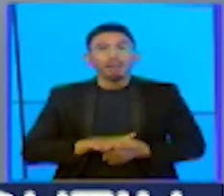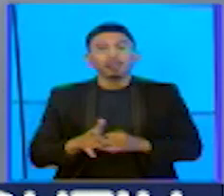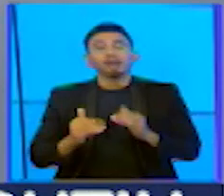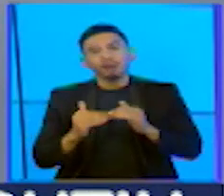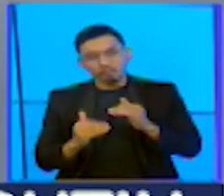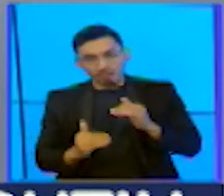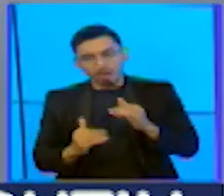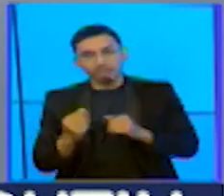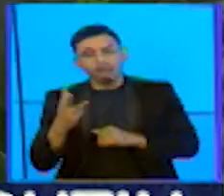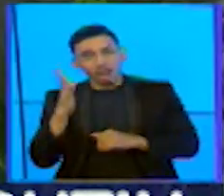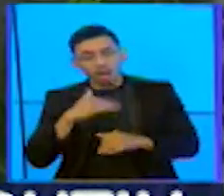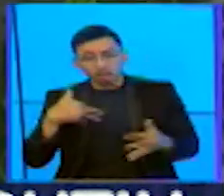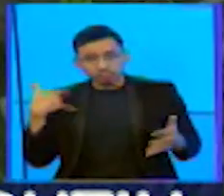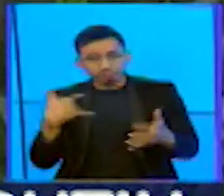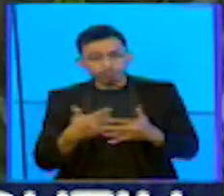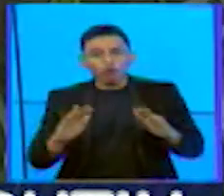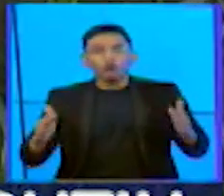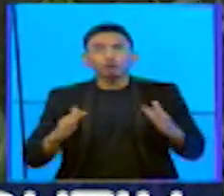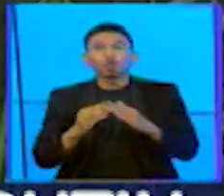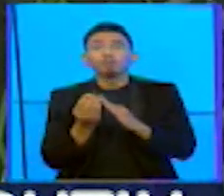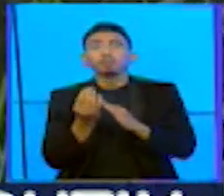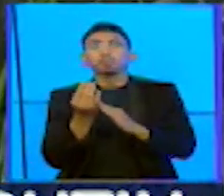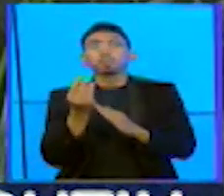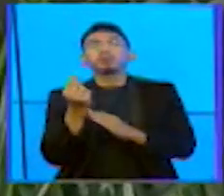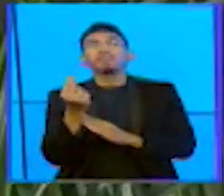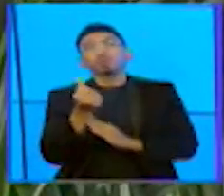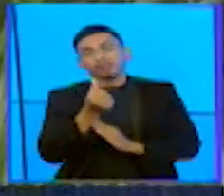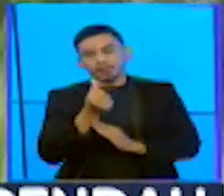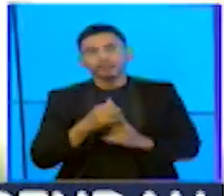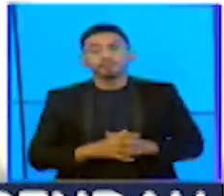Merapi mengeluarkan asap putih dengan intensitas sedang hingga tebal.